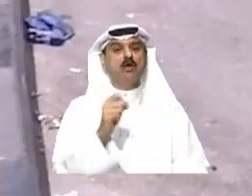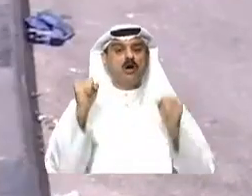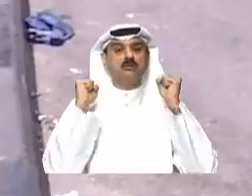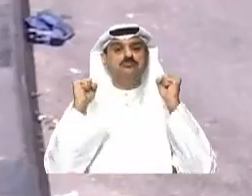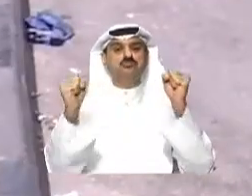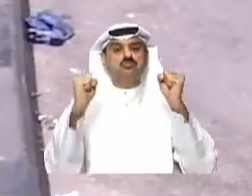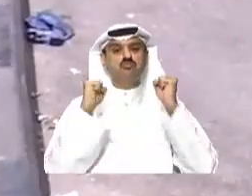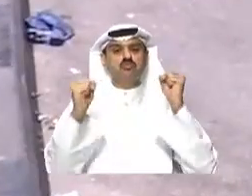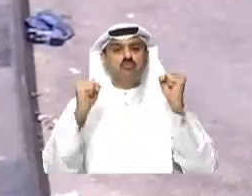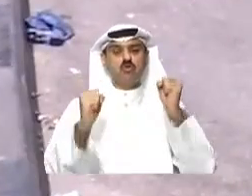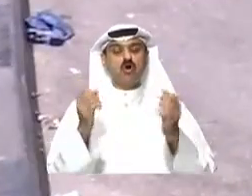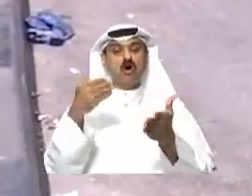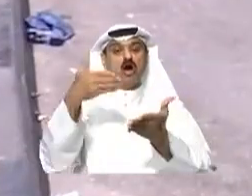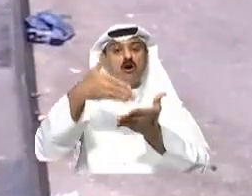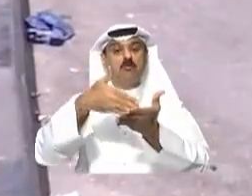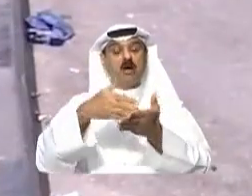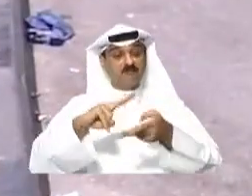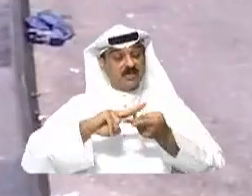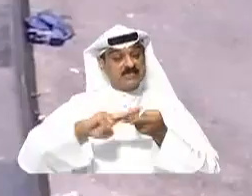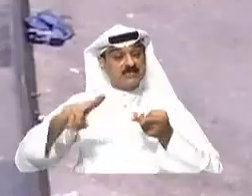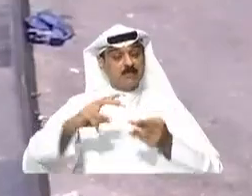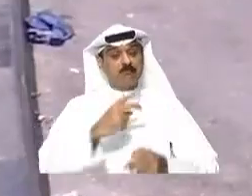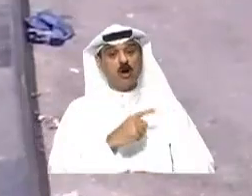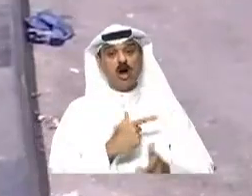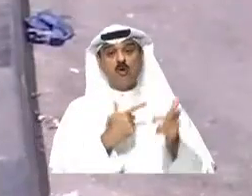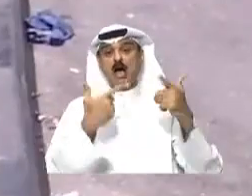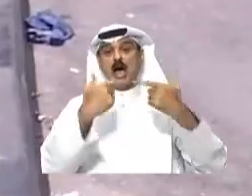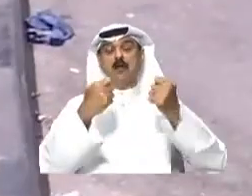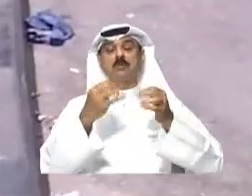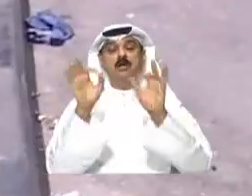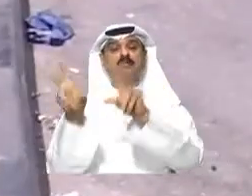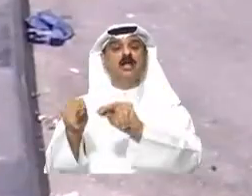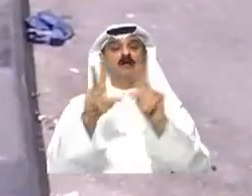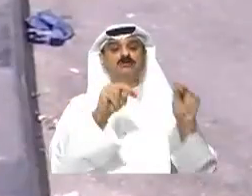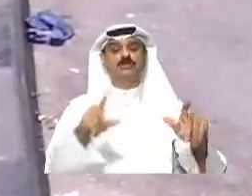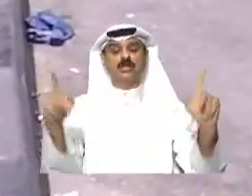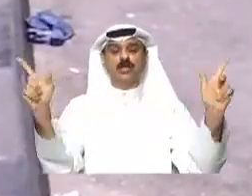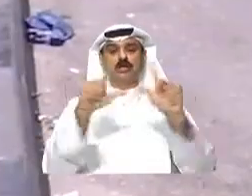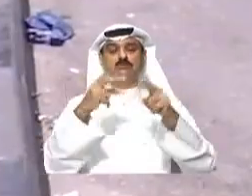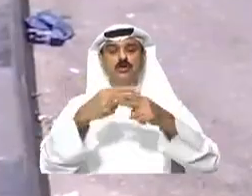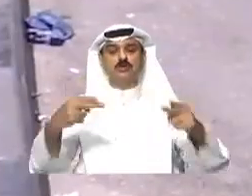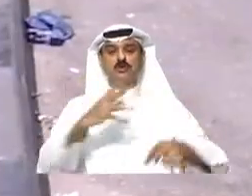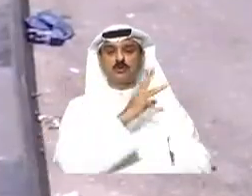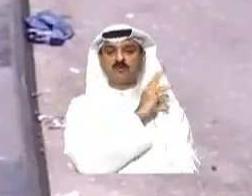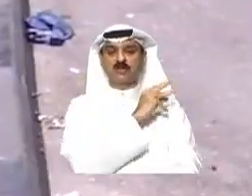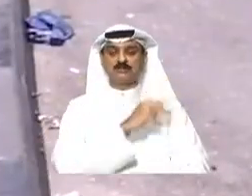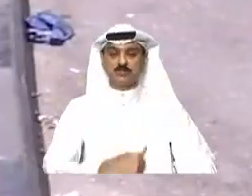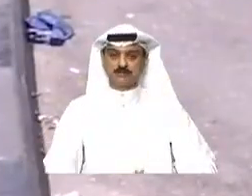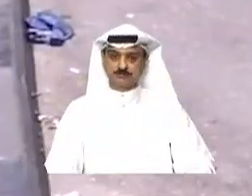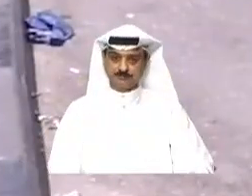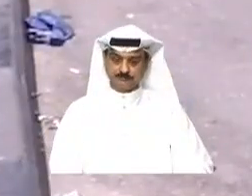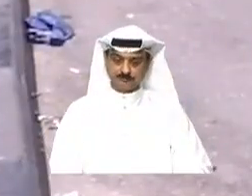فلسطيني حتى وإن كان سلميا. فالح نصير فالح، تلفزيون دولة الكويت، الأراضي الفلسطينية المحتلة.